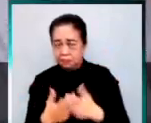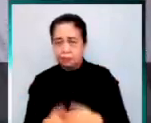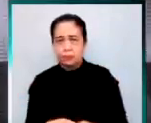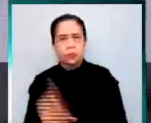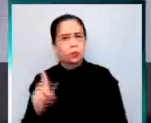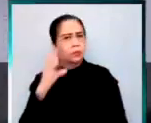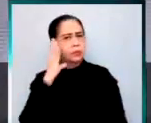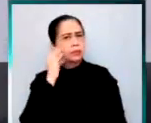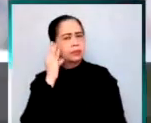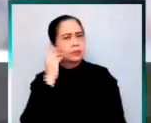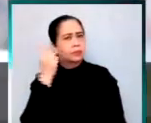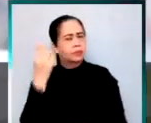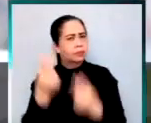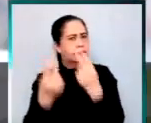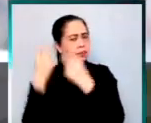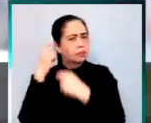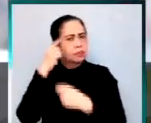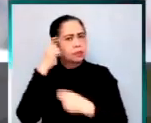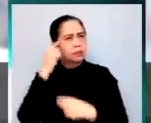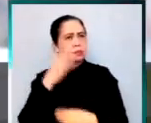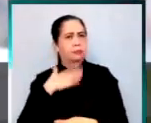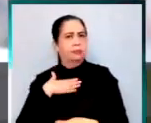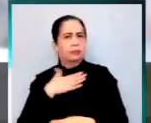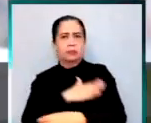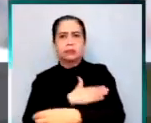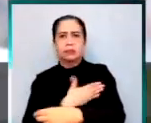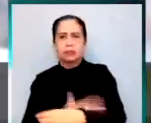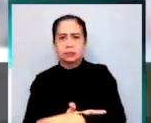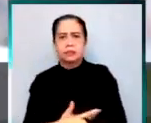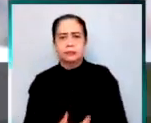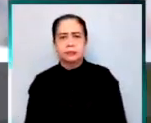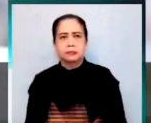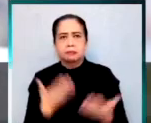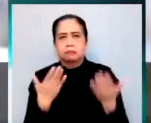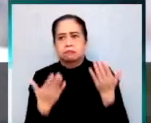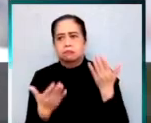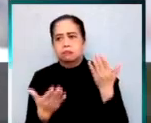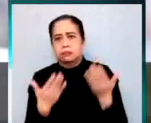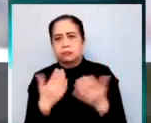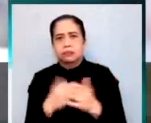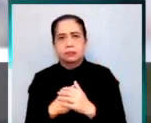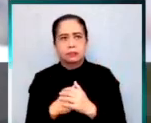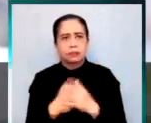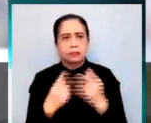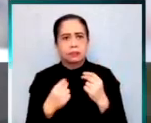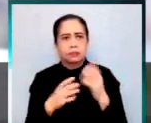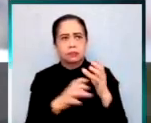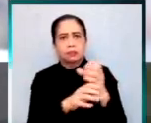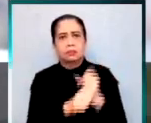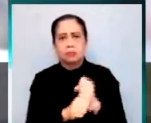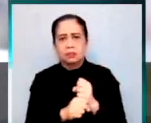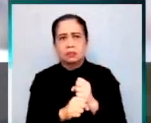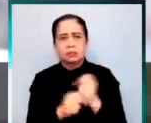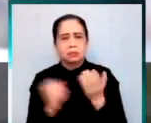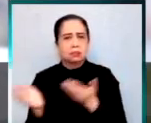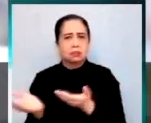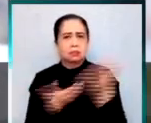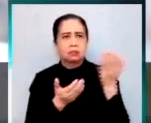isip mo noon? Anong... Yung ano po, baka ho may dumapot, may dinala po na lalaki